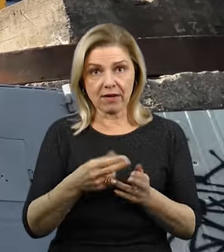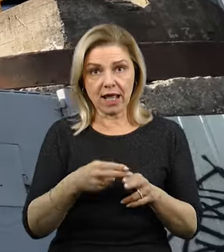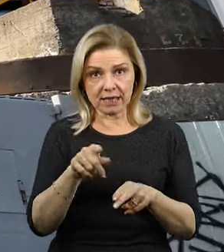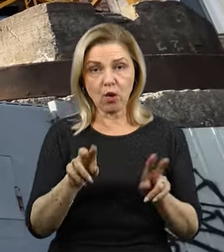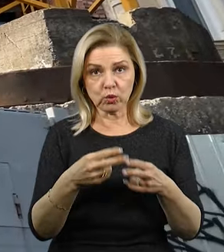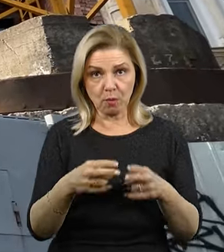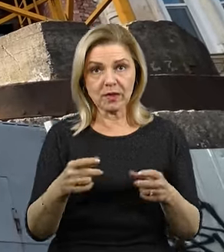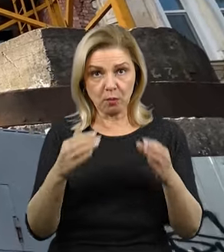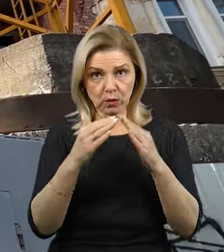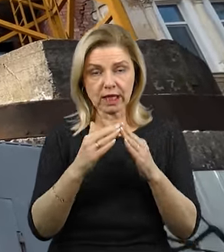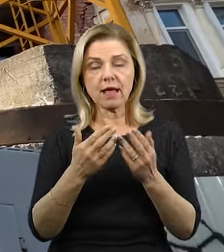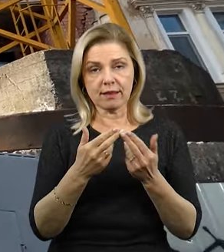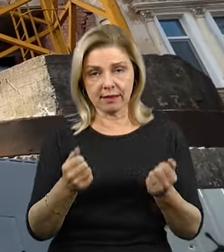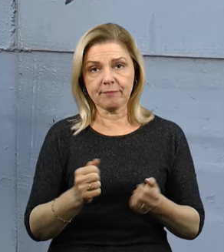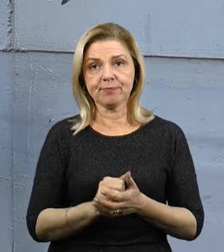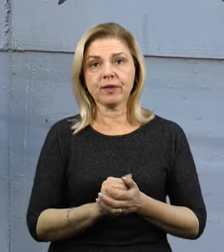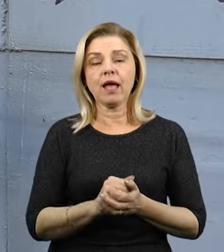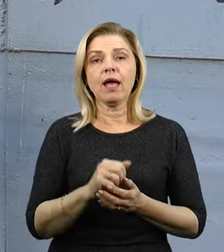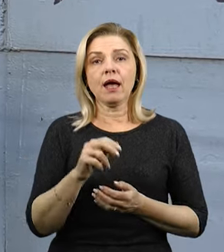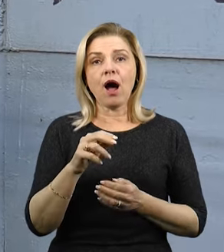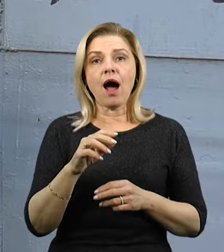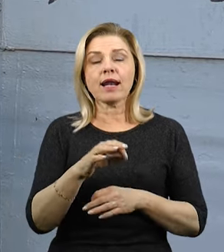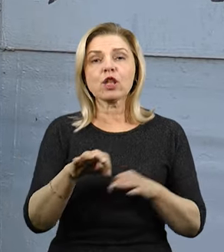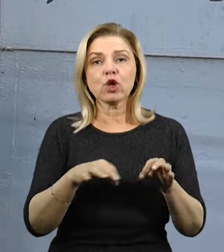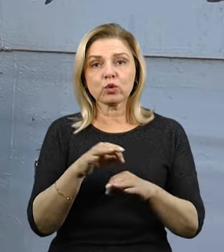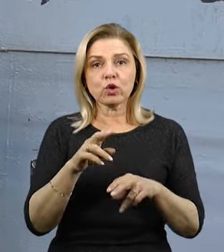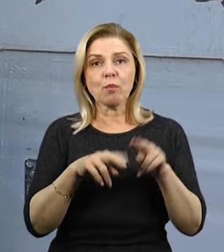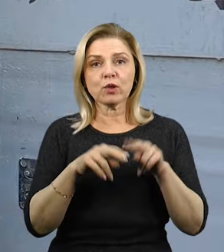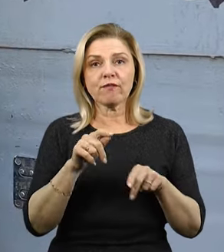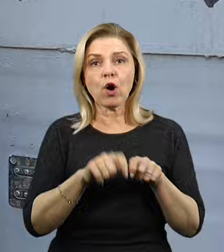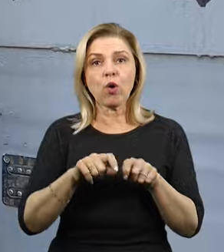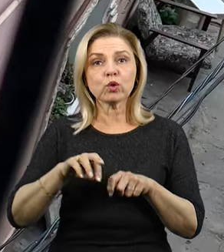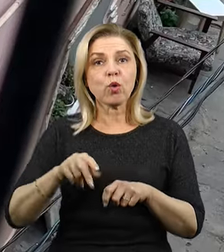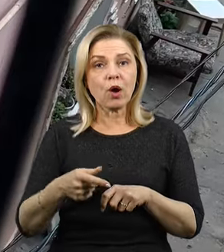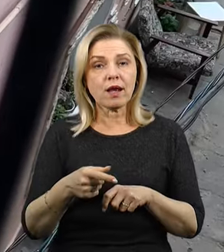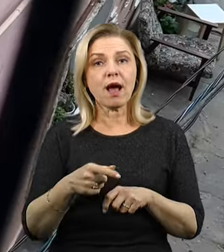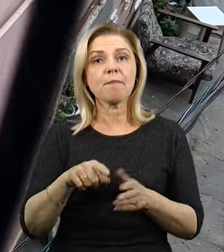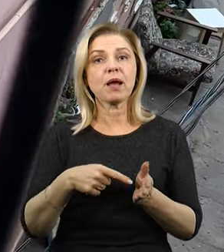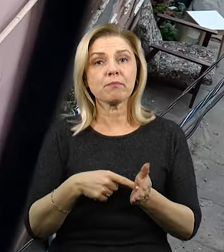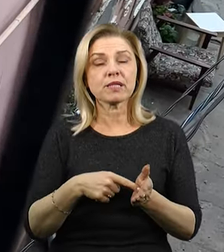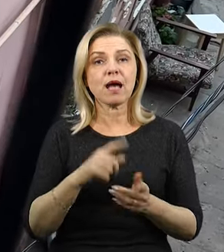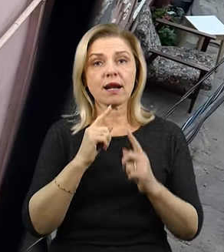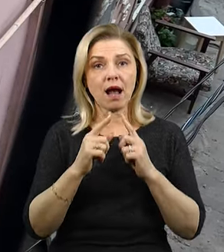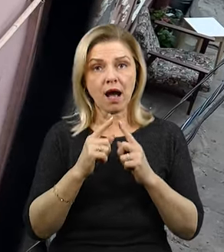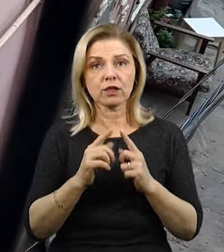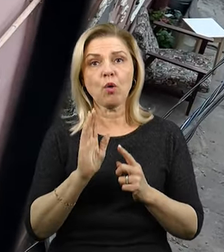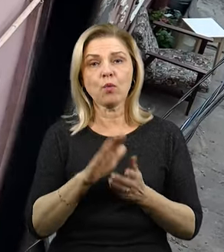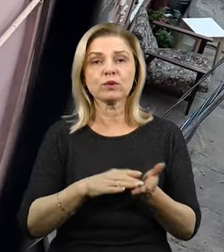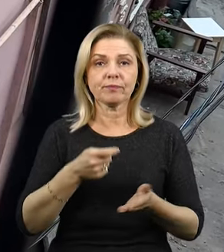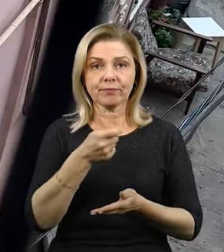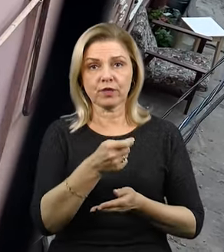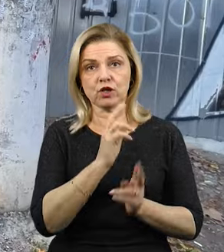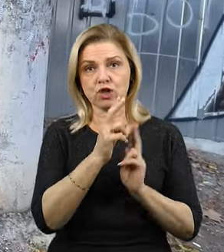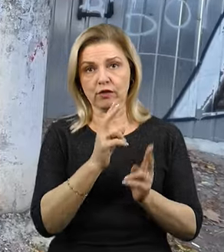за результатами перевірки спеціалісти управління державного архітектурно-будівельного контролю Миколаївської міської ради та мешканці будинку звертатимуться до